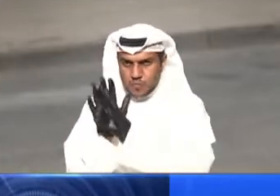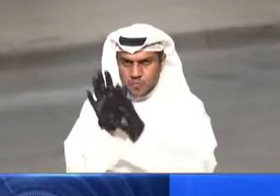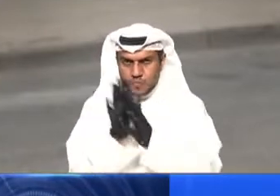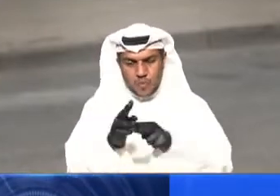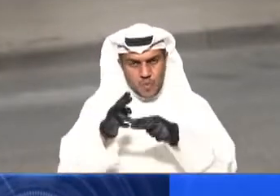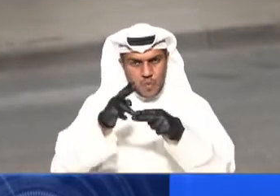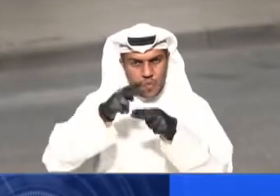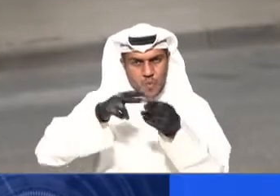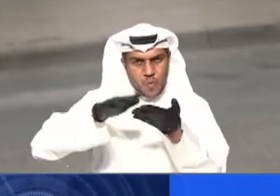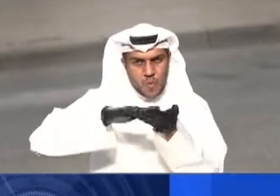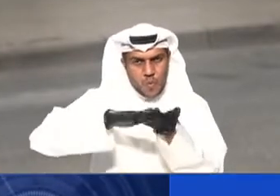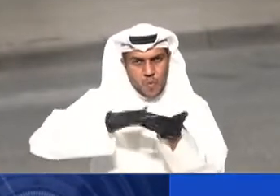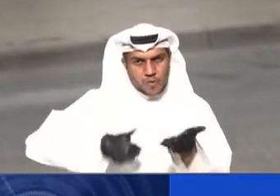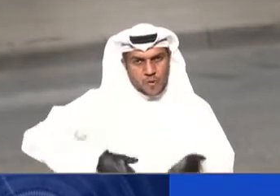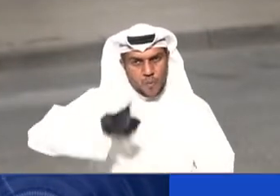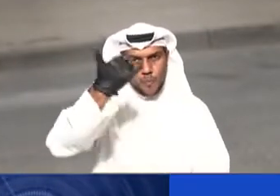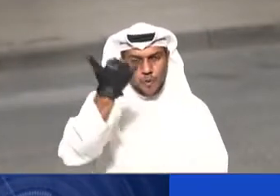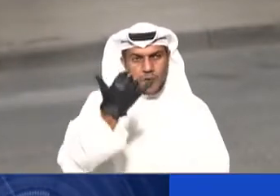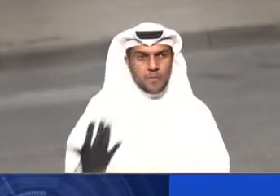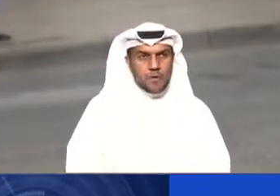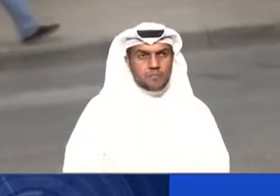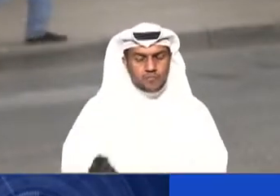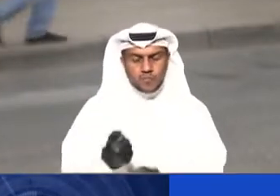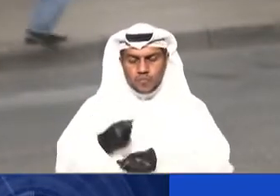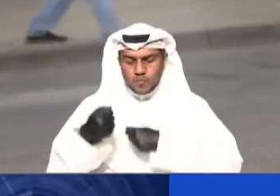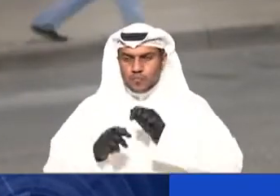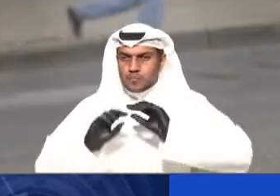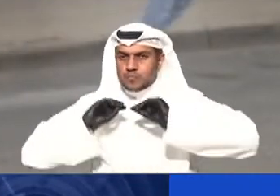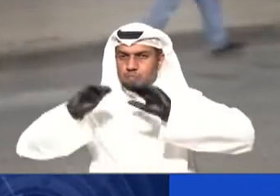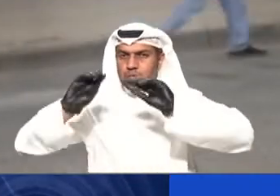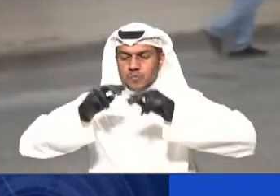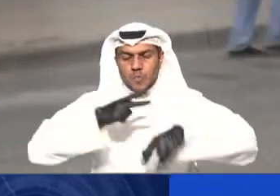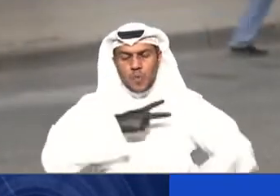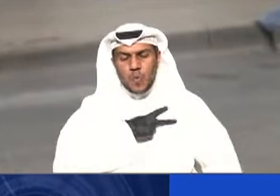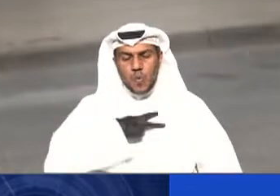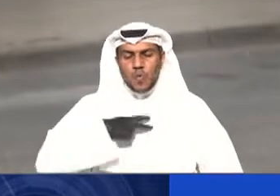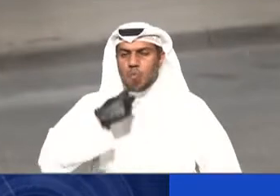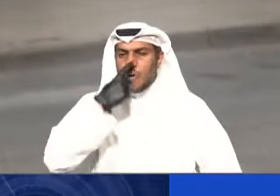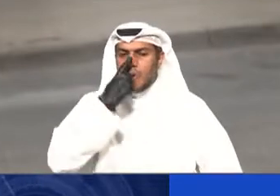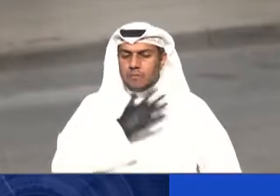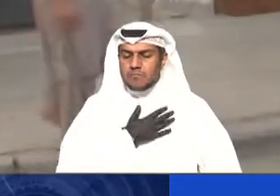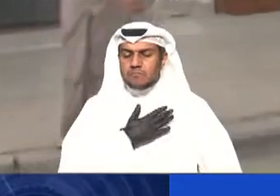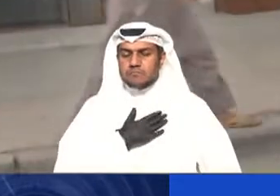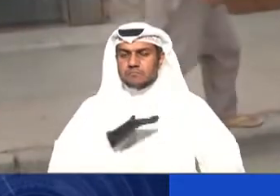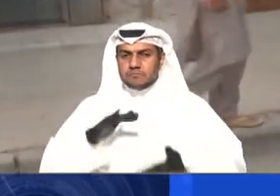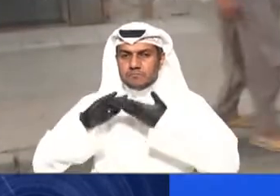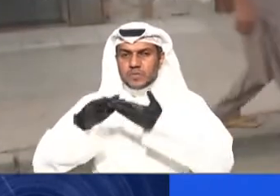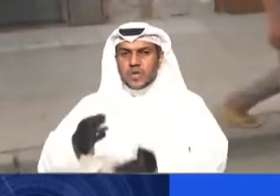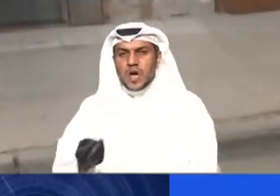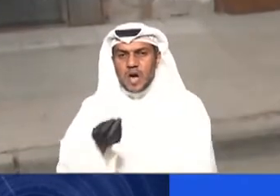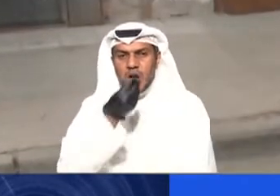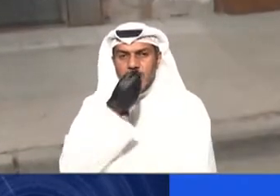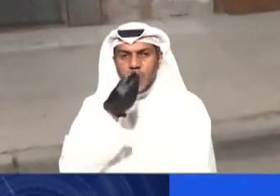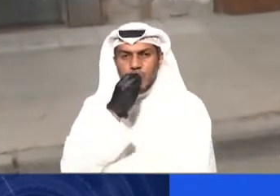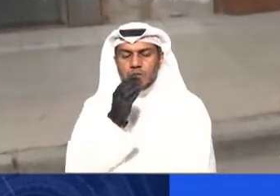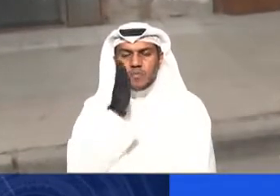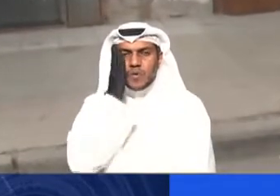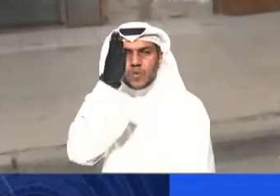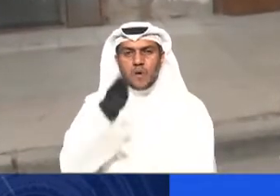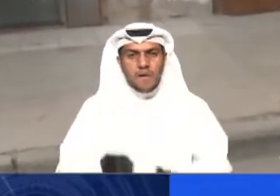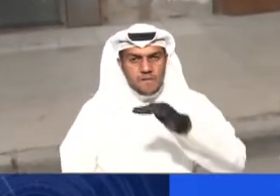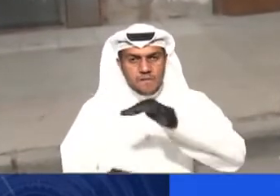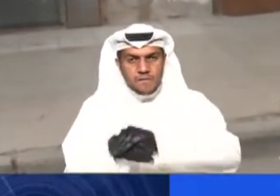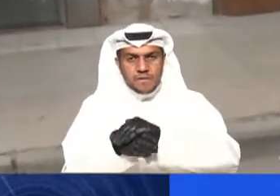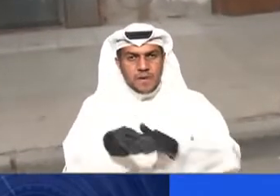حق الكويت، ويعني الحمد لله قاعد نساعد الحكومة بتوفير الوجبات حق المحاجر. يواصلون ليلة بالنهار من أجل